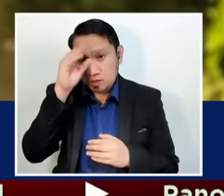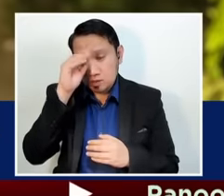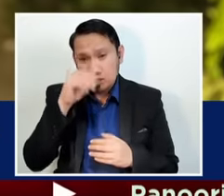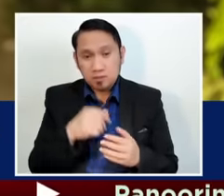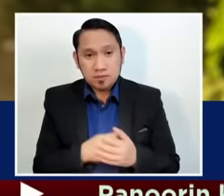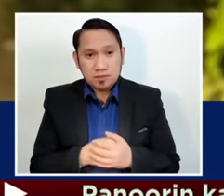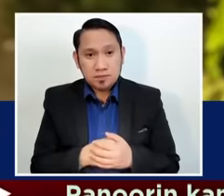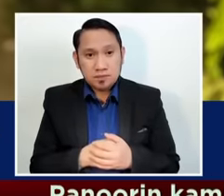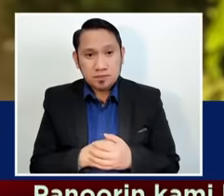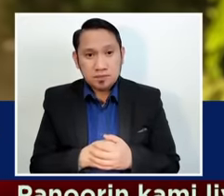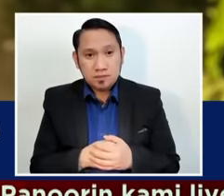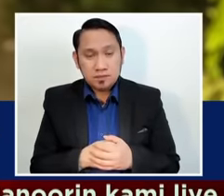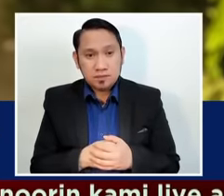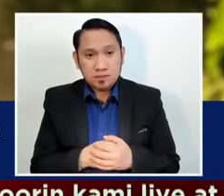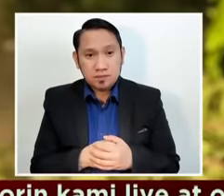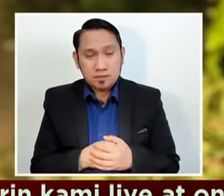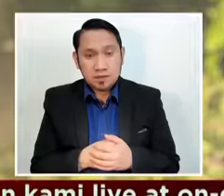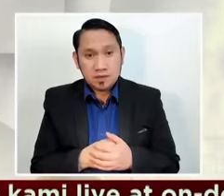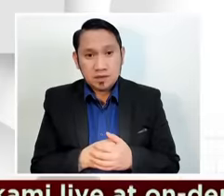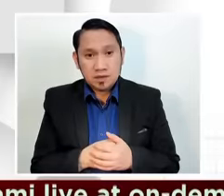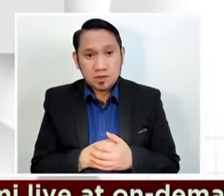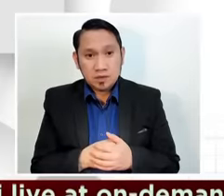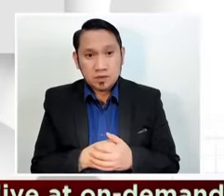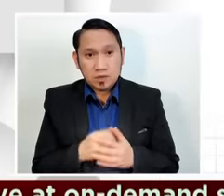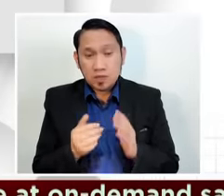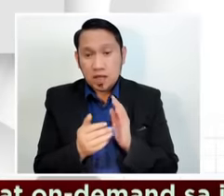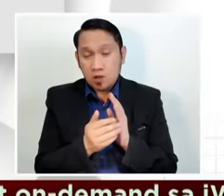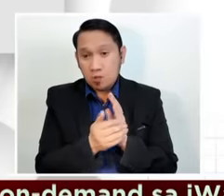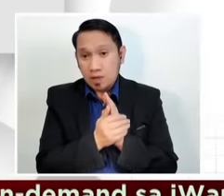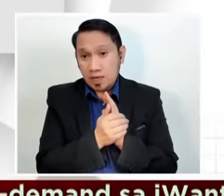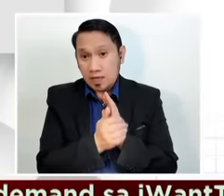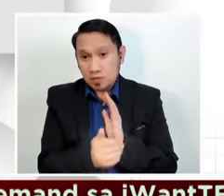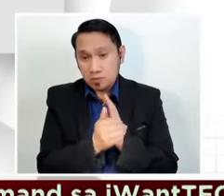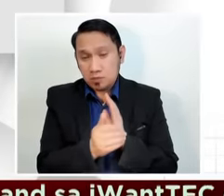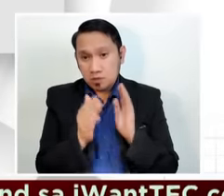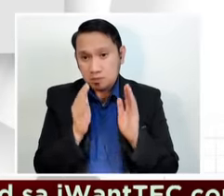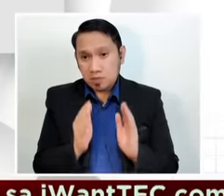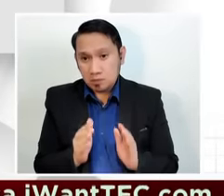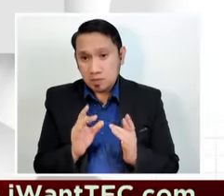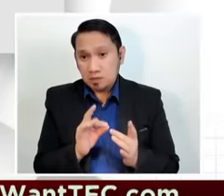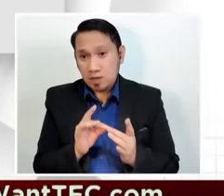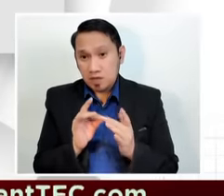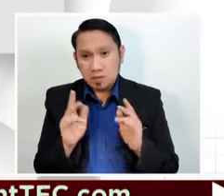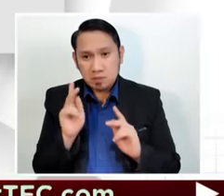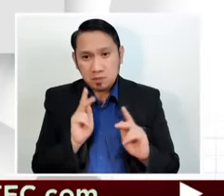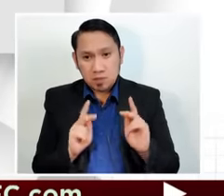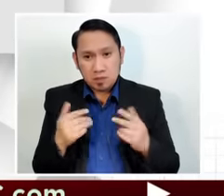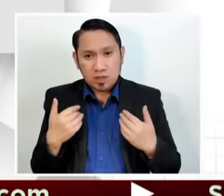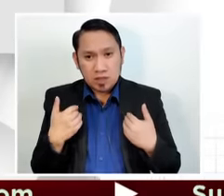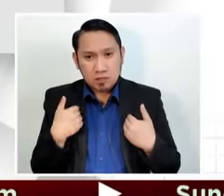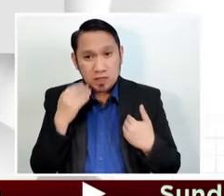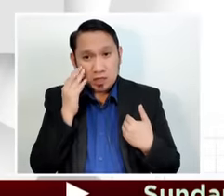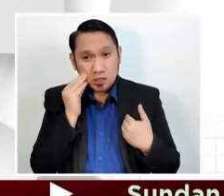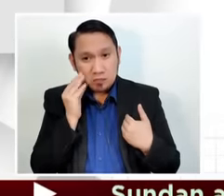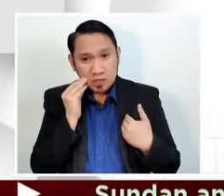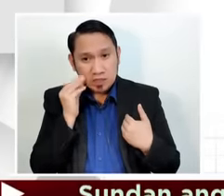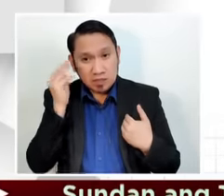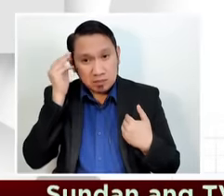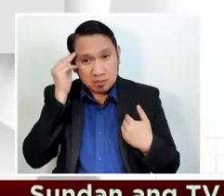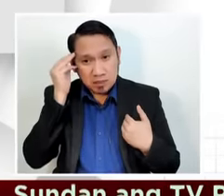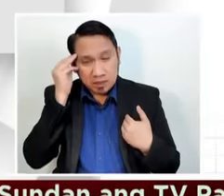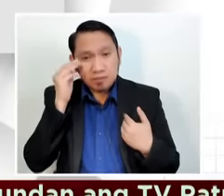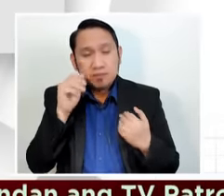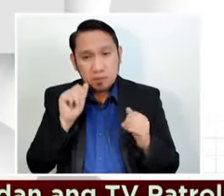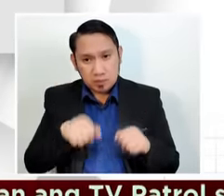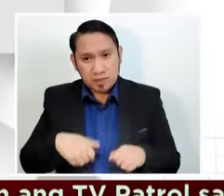scandal. Paalala naman ng mga eksperto, lalo na sa mga may pinagdaraanan, maaaring tumawag sa mga hotline na makikita sa inyong